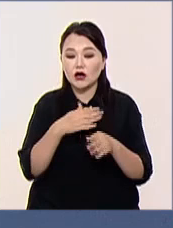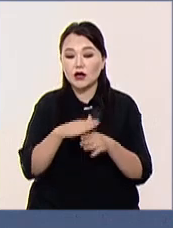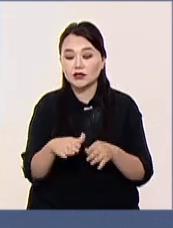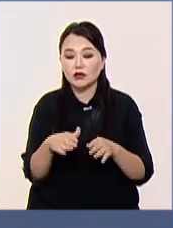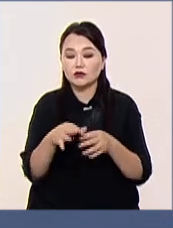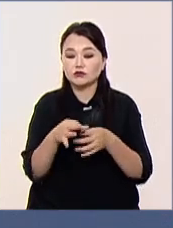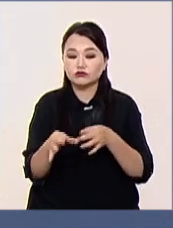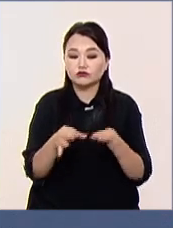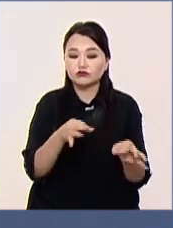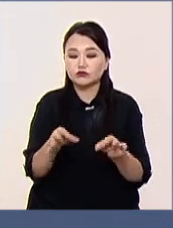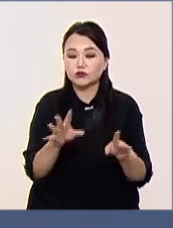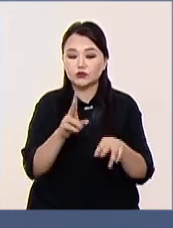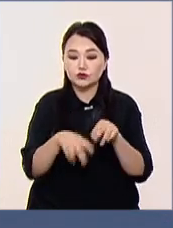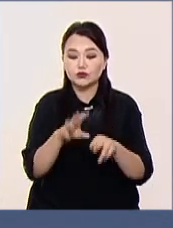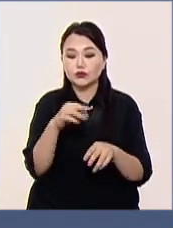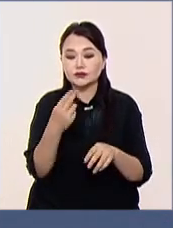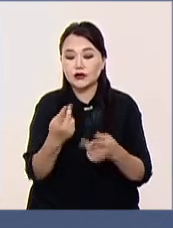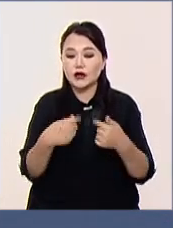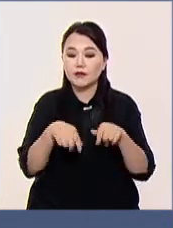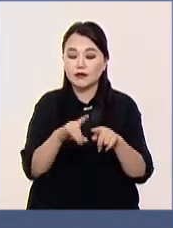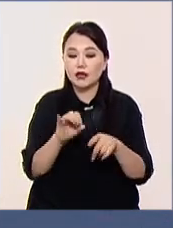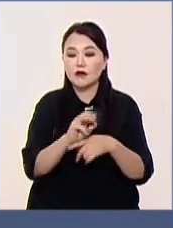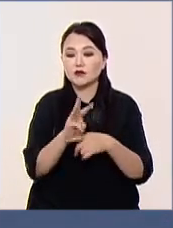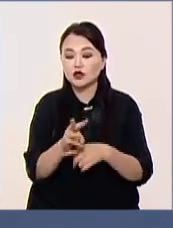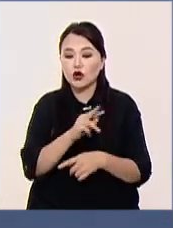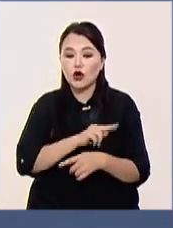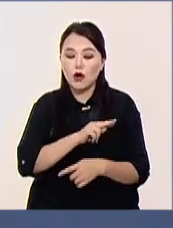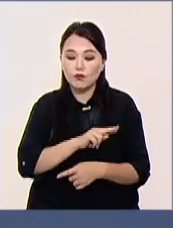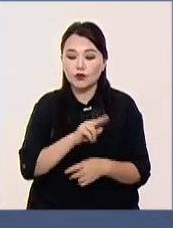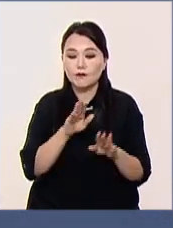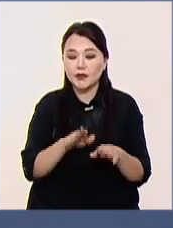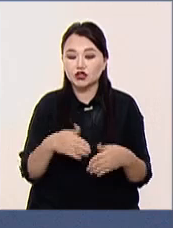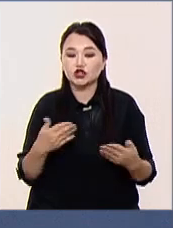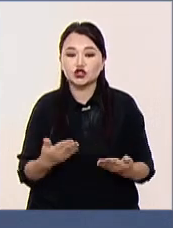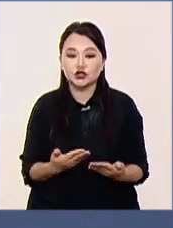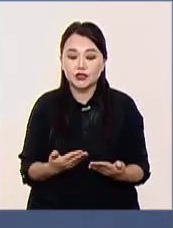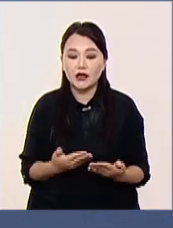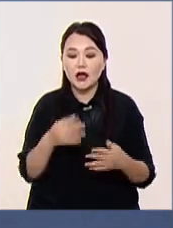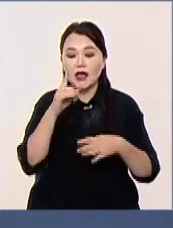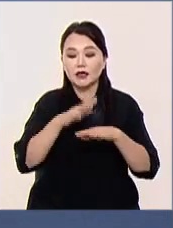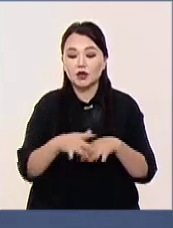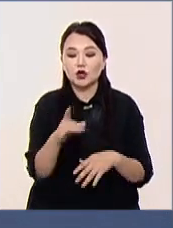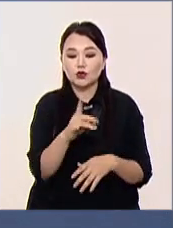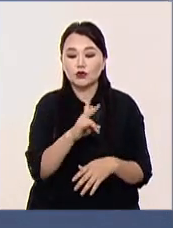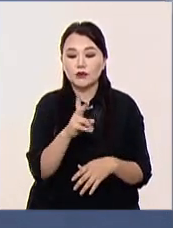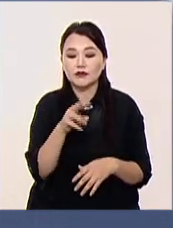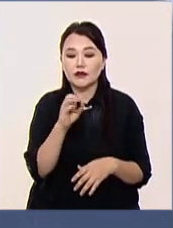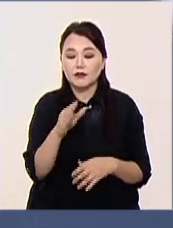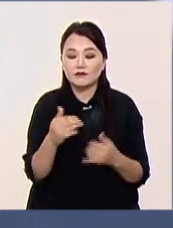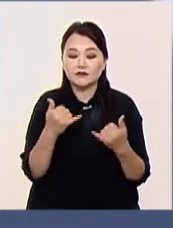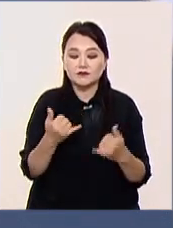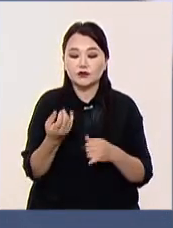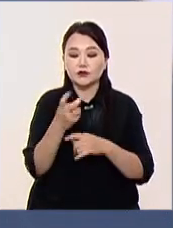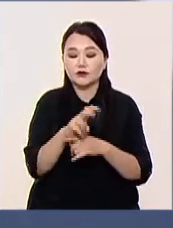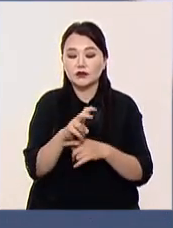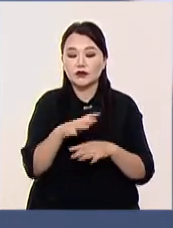населенные пункты, но и строят там социальные объекты и обеспечивают работой местных жителей. Аким региона Нурлыбек Налибаев сегодня посетил